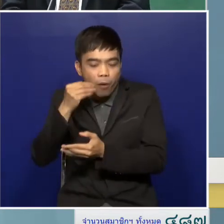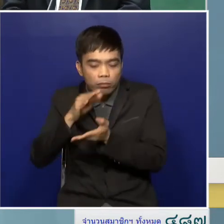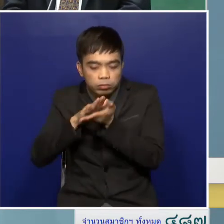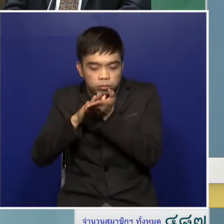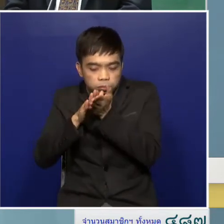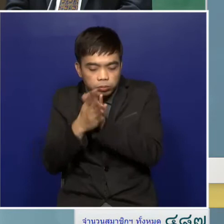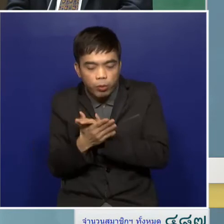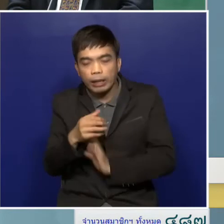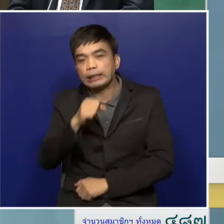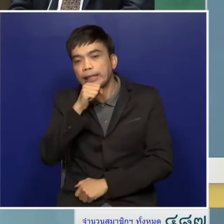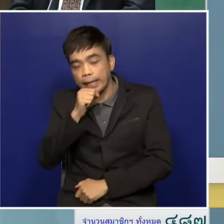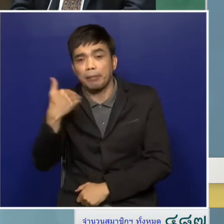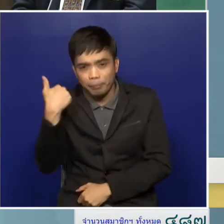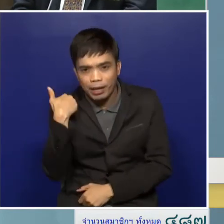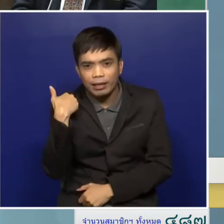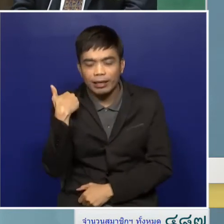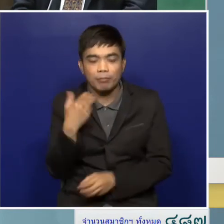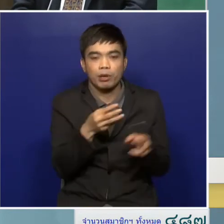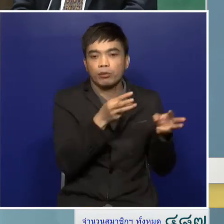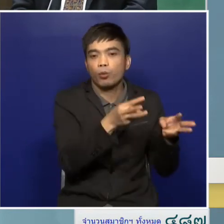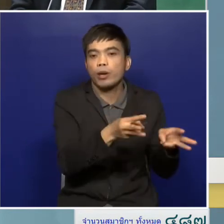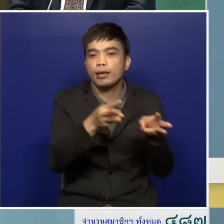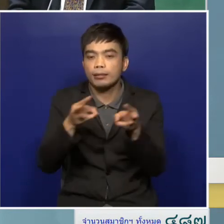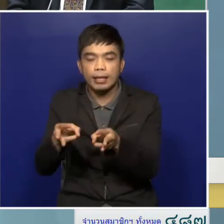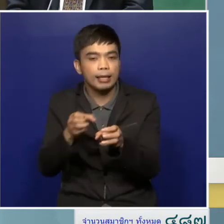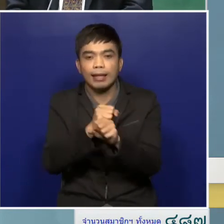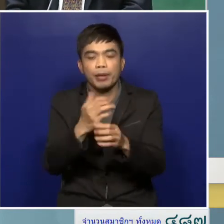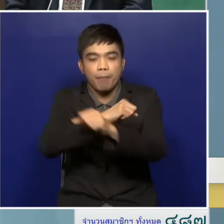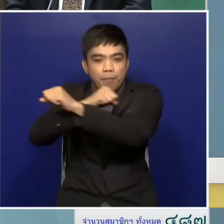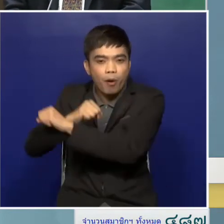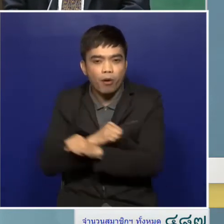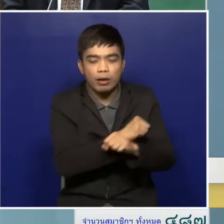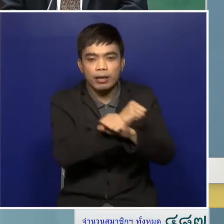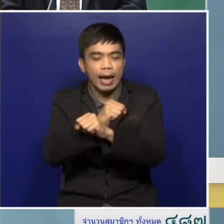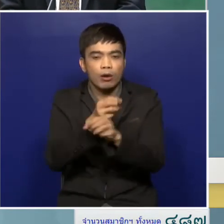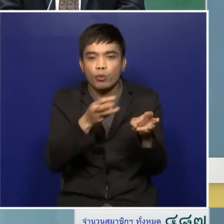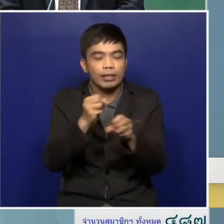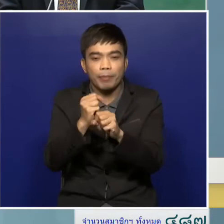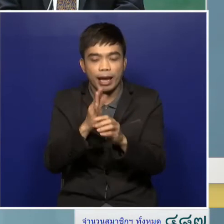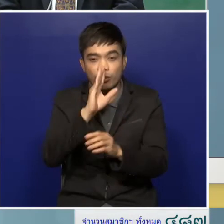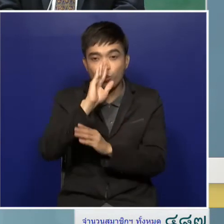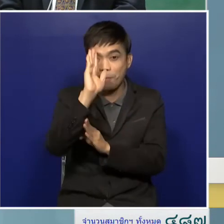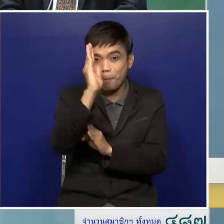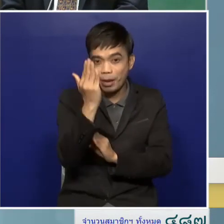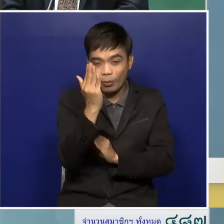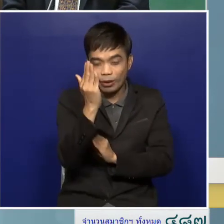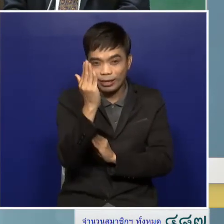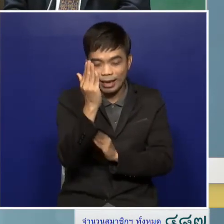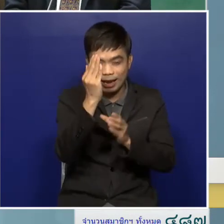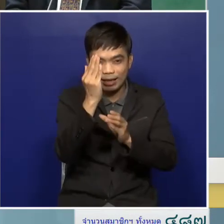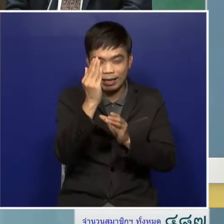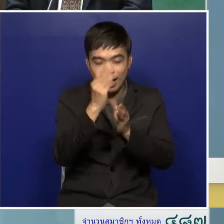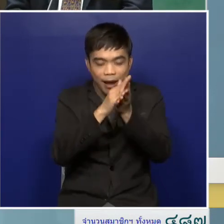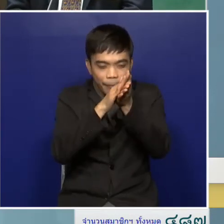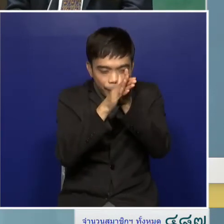ต่างๆเหล่านี้ฉันจะมีมาตรการในการประเภทป้องกันไม่ให้เอาสารตั้งต้น